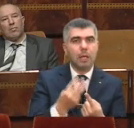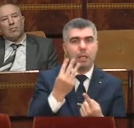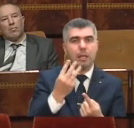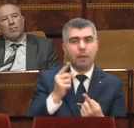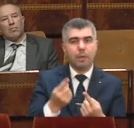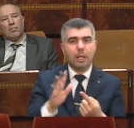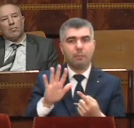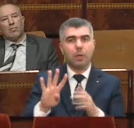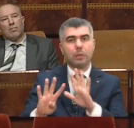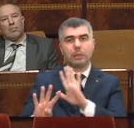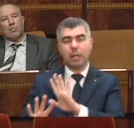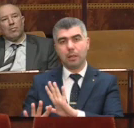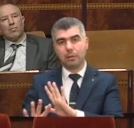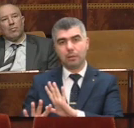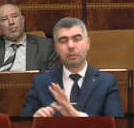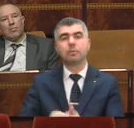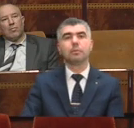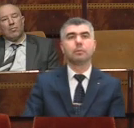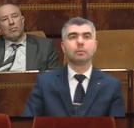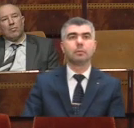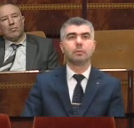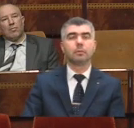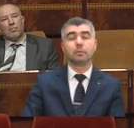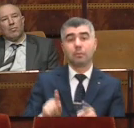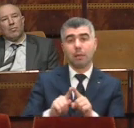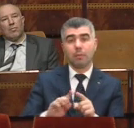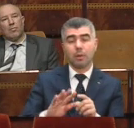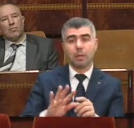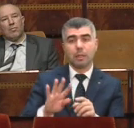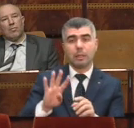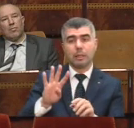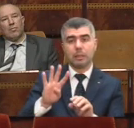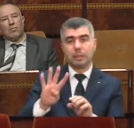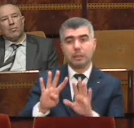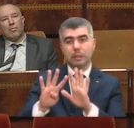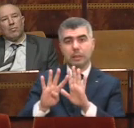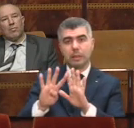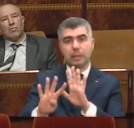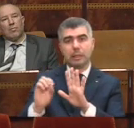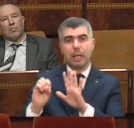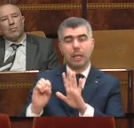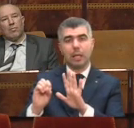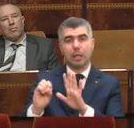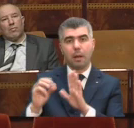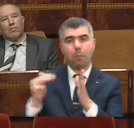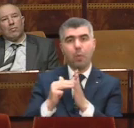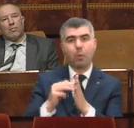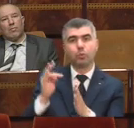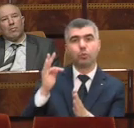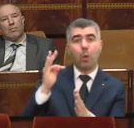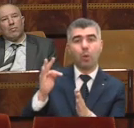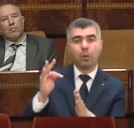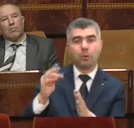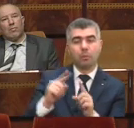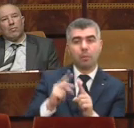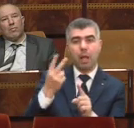3.95 مليون مقابل هدف 6 مليون طن في سنة 2020. وتعزى هذه الحصيلة حسب التقرير